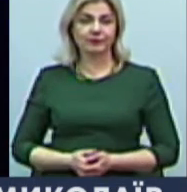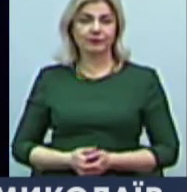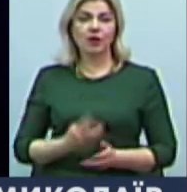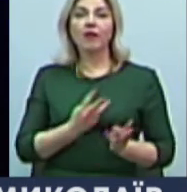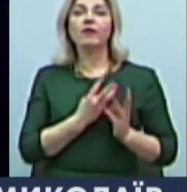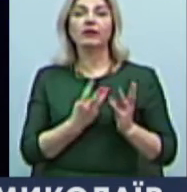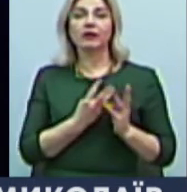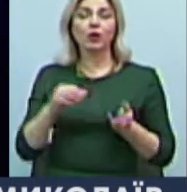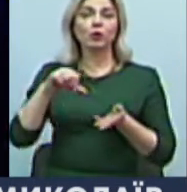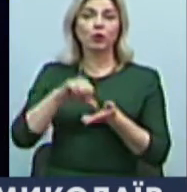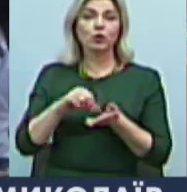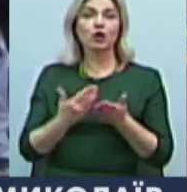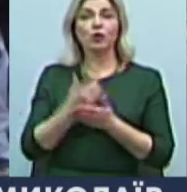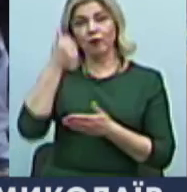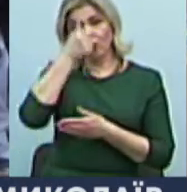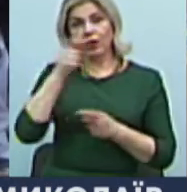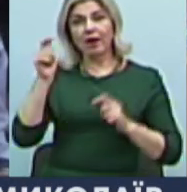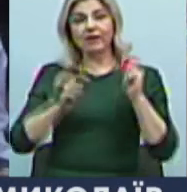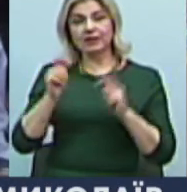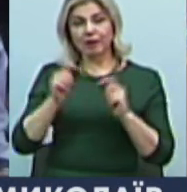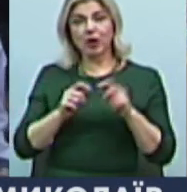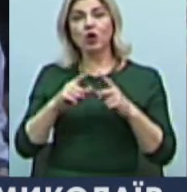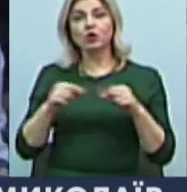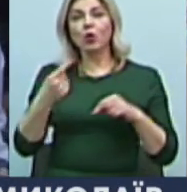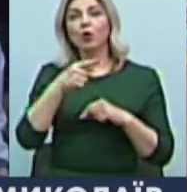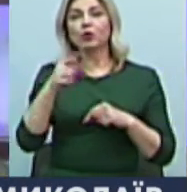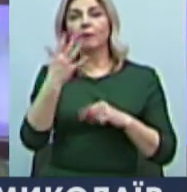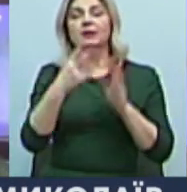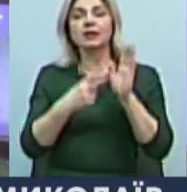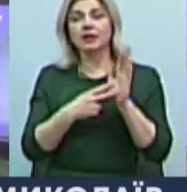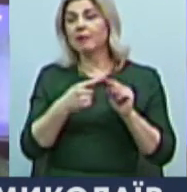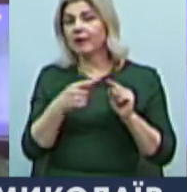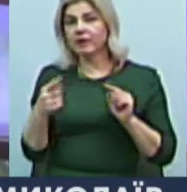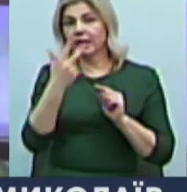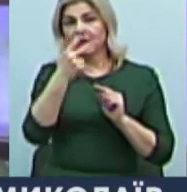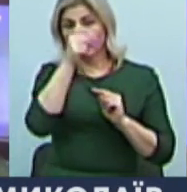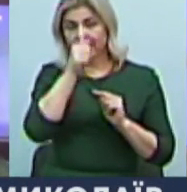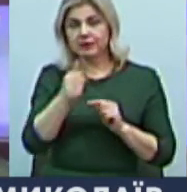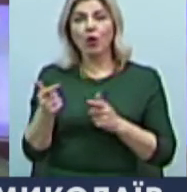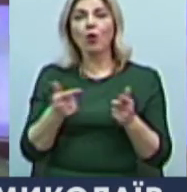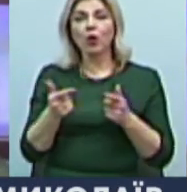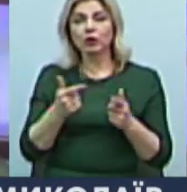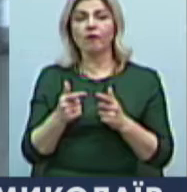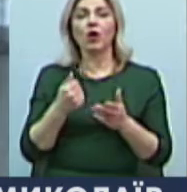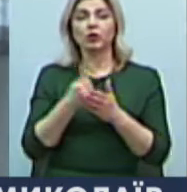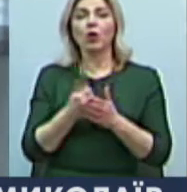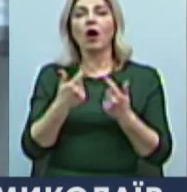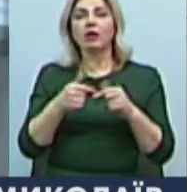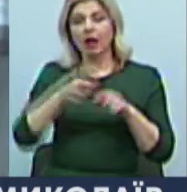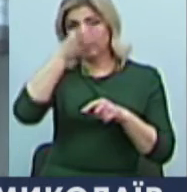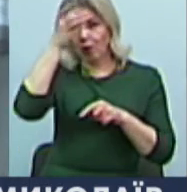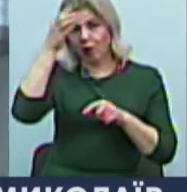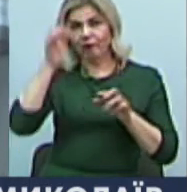Натхнені участю у минулорічному фестивалі STEM освіти, школа номер 57 протягом 3 місяців готувалась до власного наукового